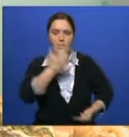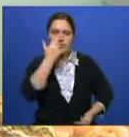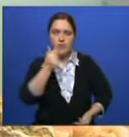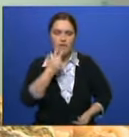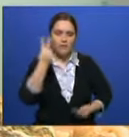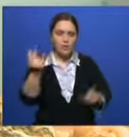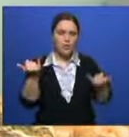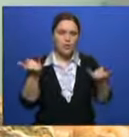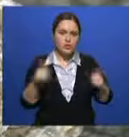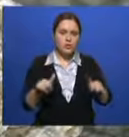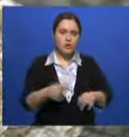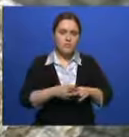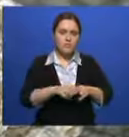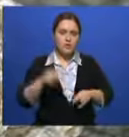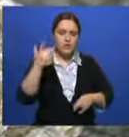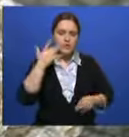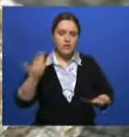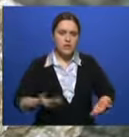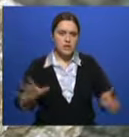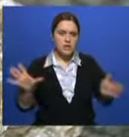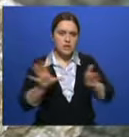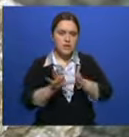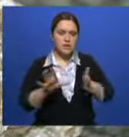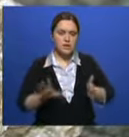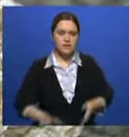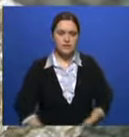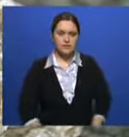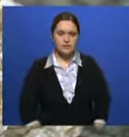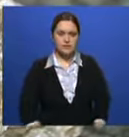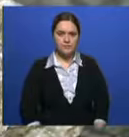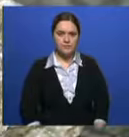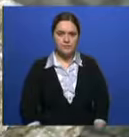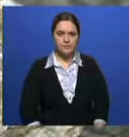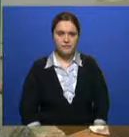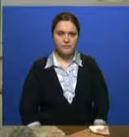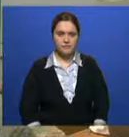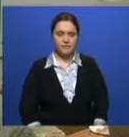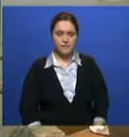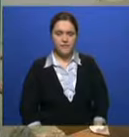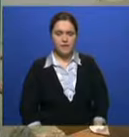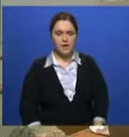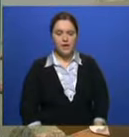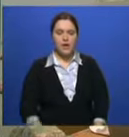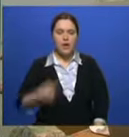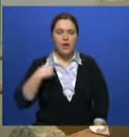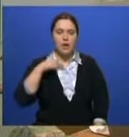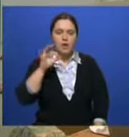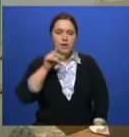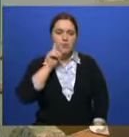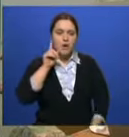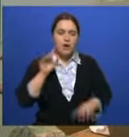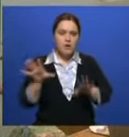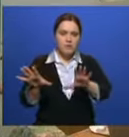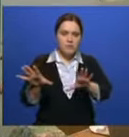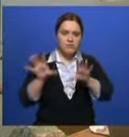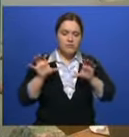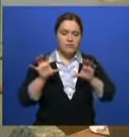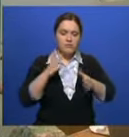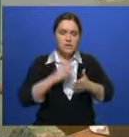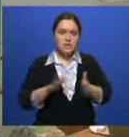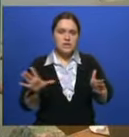его трудолюбию и жизненной энергии. Я, в общем, от этой молодежи черпаю, наверное, немножечко бодрости, так